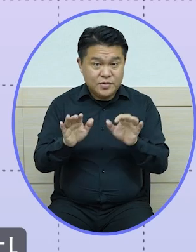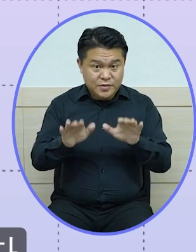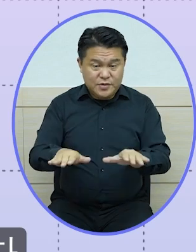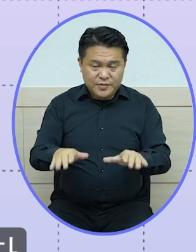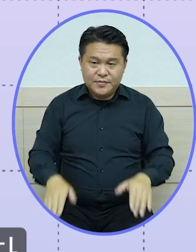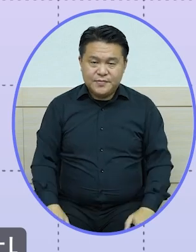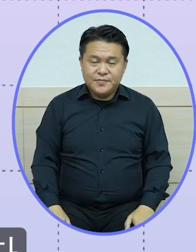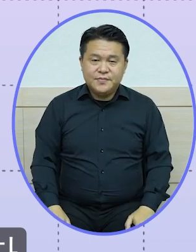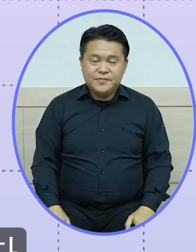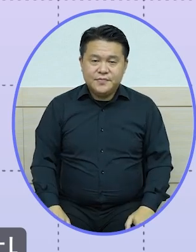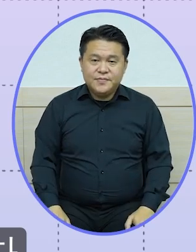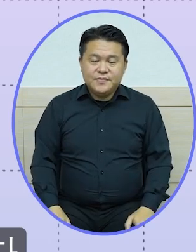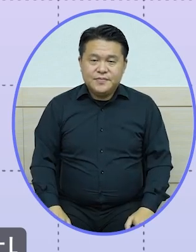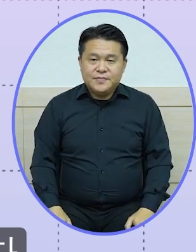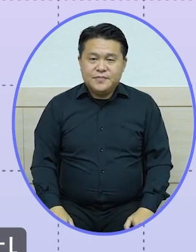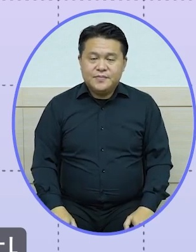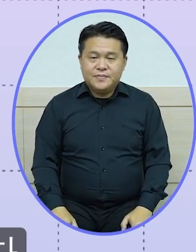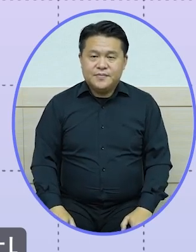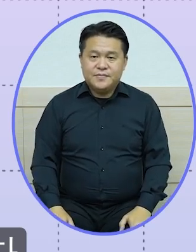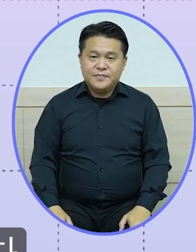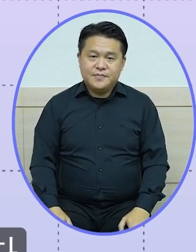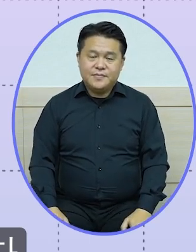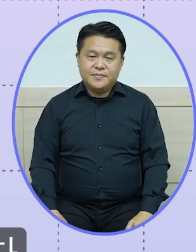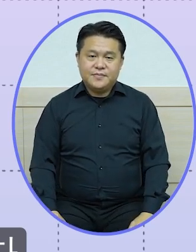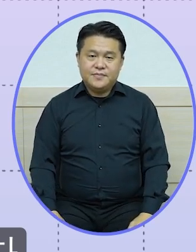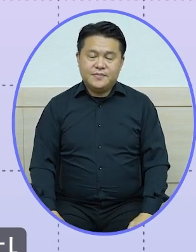사업 참여자들을 지원하고 있습니다.